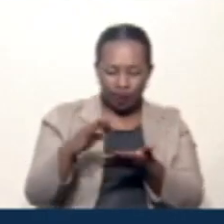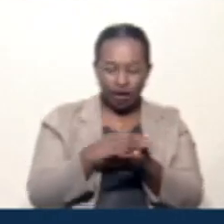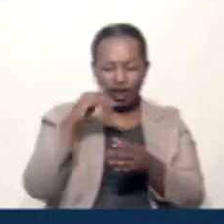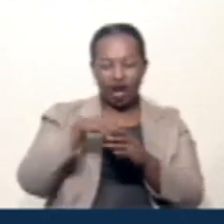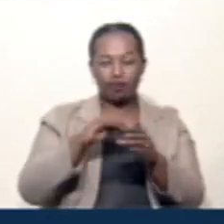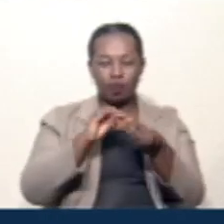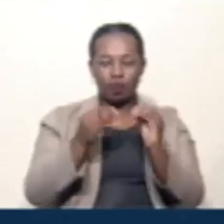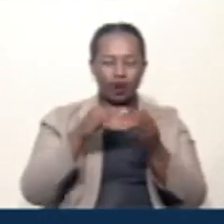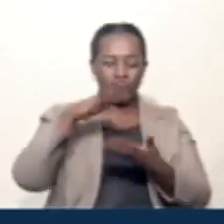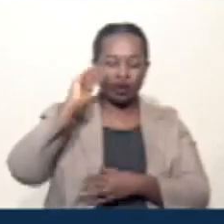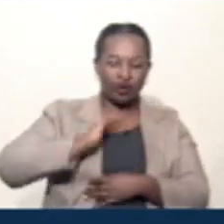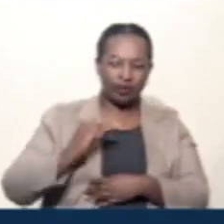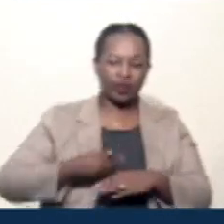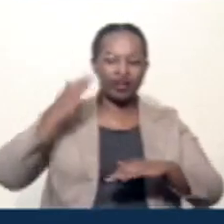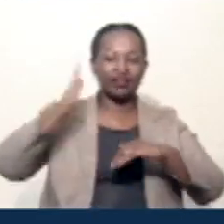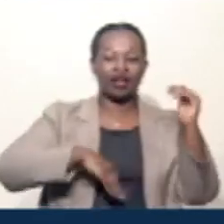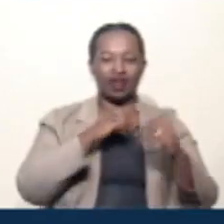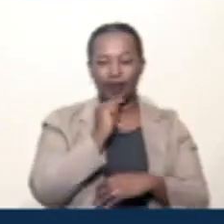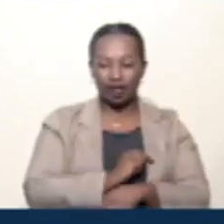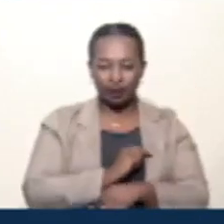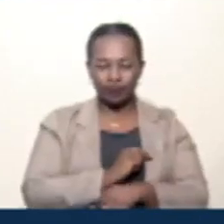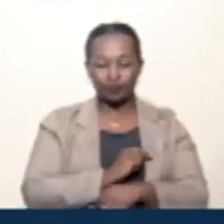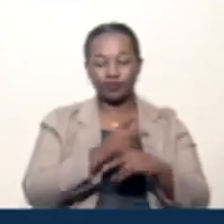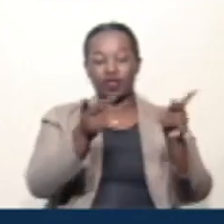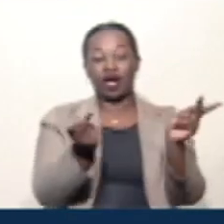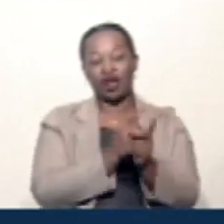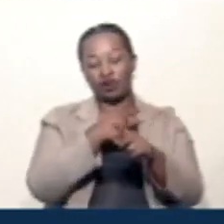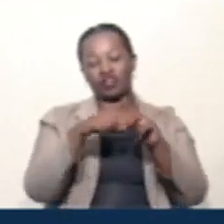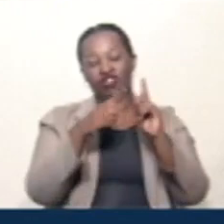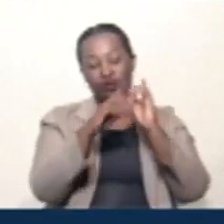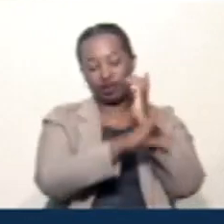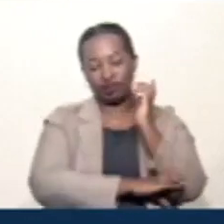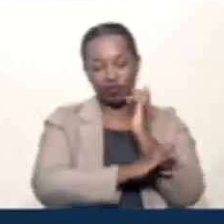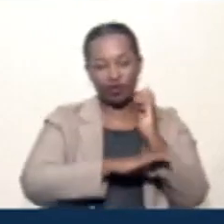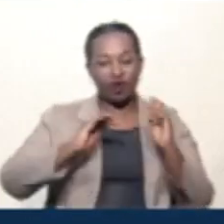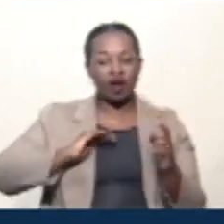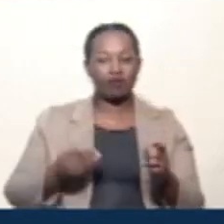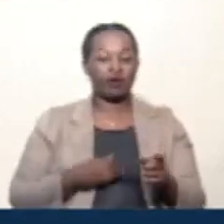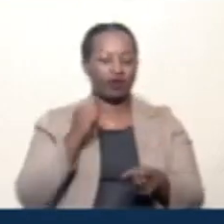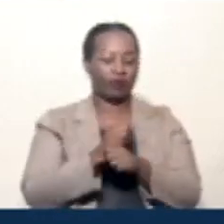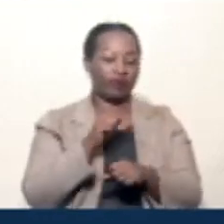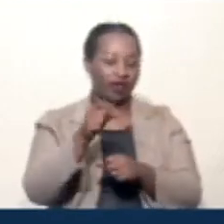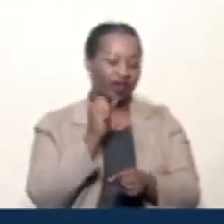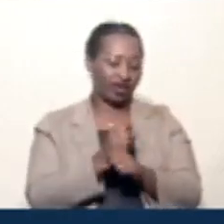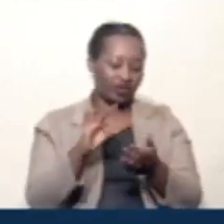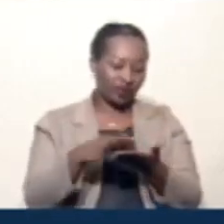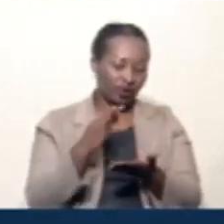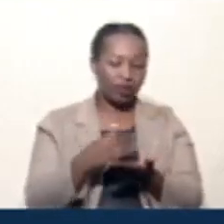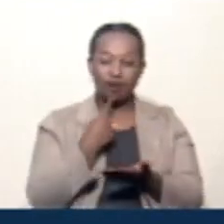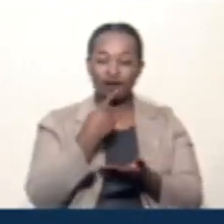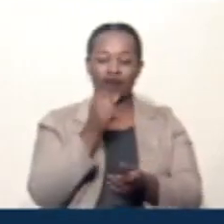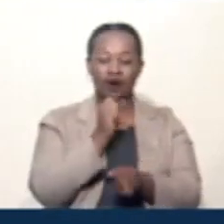munini w'igitsina gore kurusha abagabo. Mu bice bitandukanye by'igihugu abagore bakora uyu mwuga w'ububoshyi bavuga ko kugira umurimo